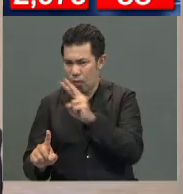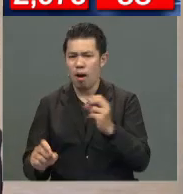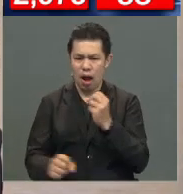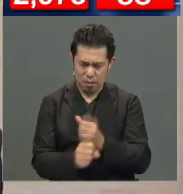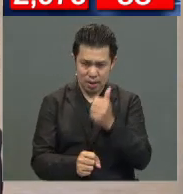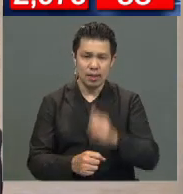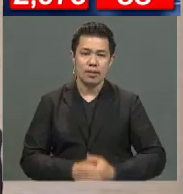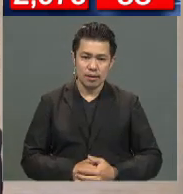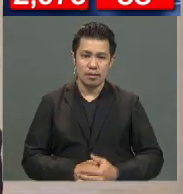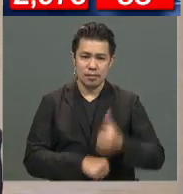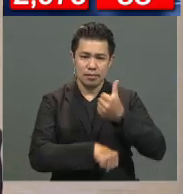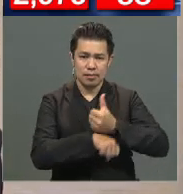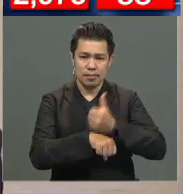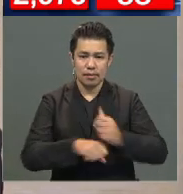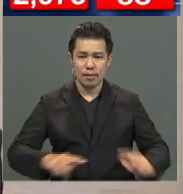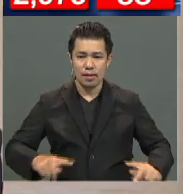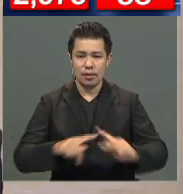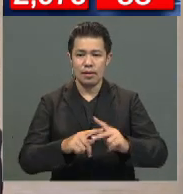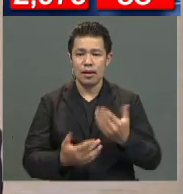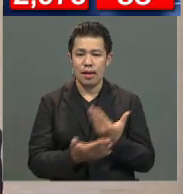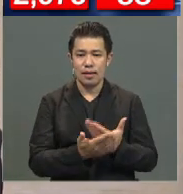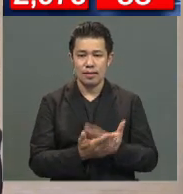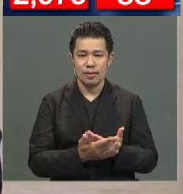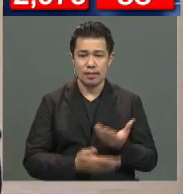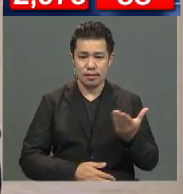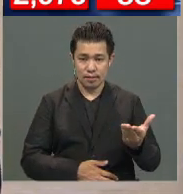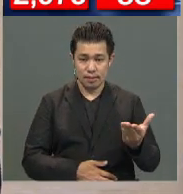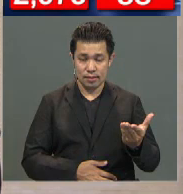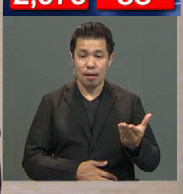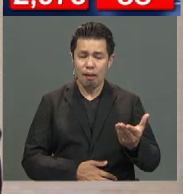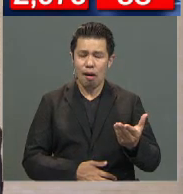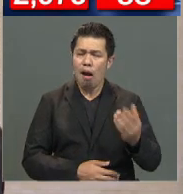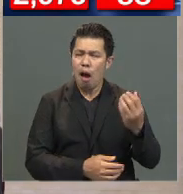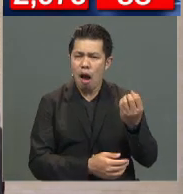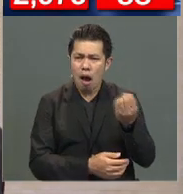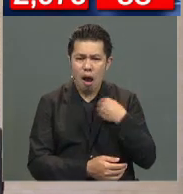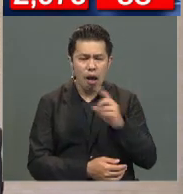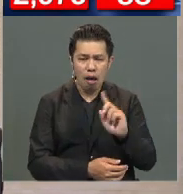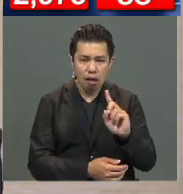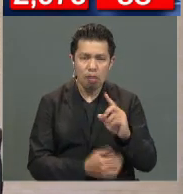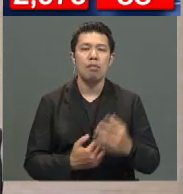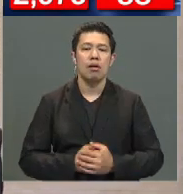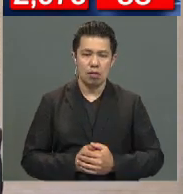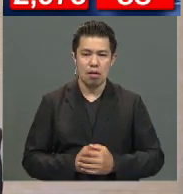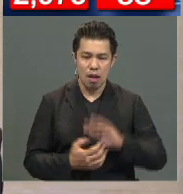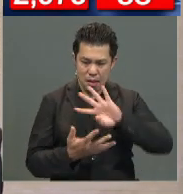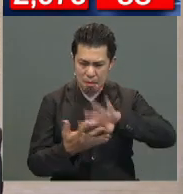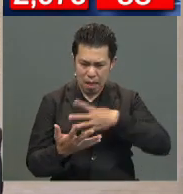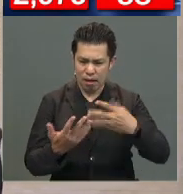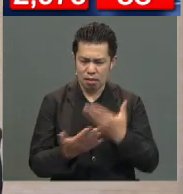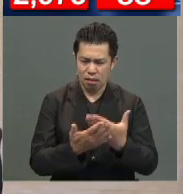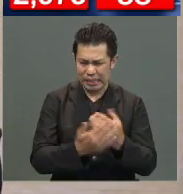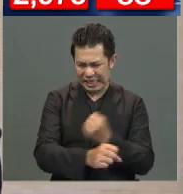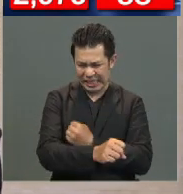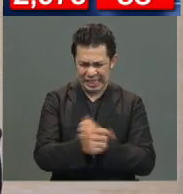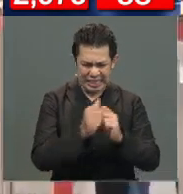ส่วนทางด้านของรัฐมนตรีว่าการกระทรวงการคลังนะครับนายอุตตมสาวนายนบอกนะครับว่าแม้ว่ามาตรการเยียวยานะครับ